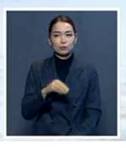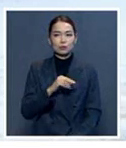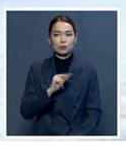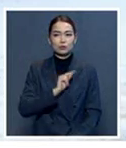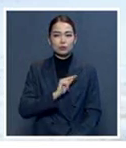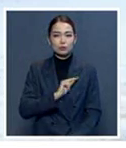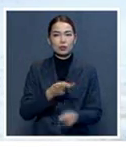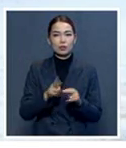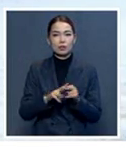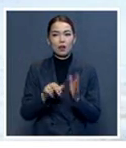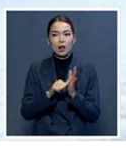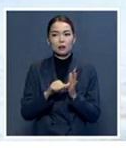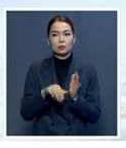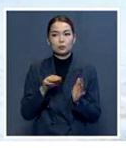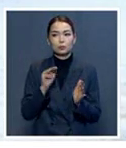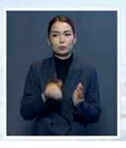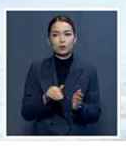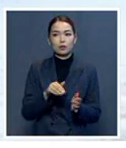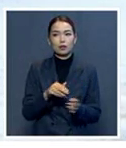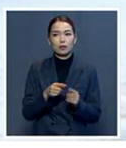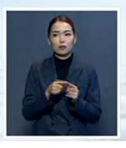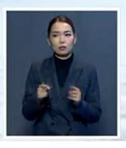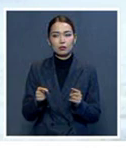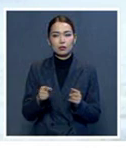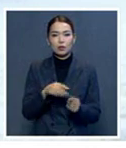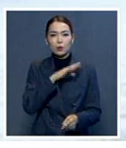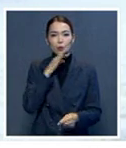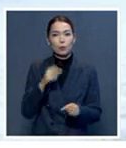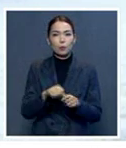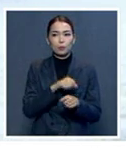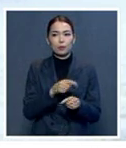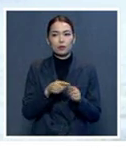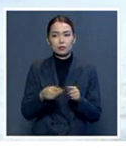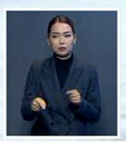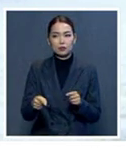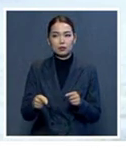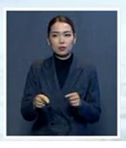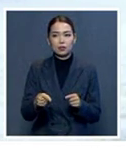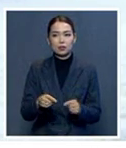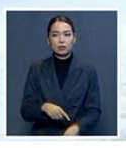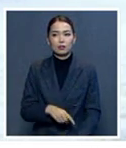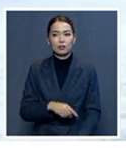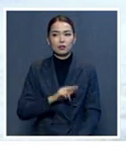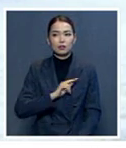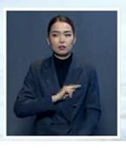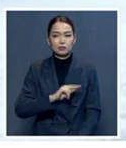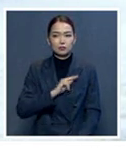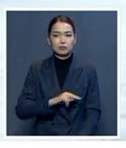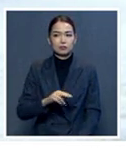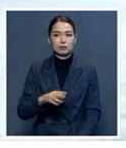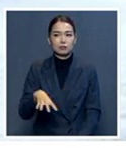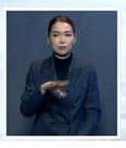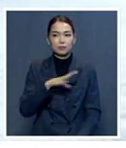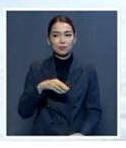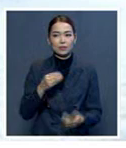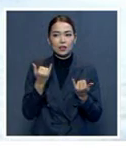мыңға жуық жаңағы 1000 куб метрінде мұз жару жұмысы жүргізіледі. Қазіргі таңда бізде